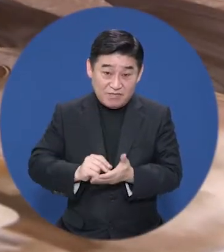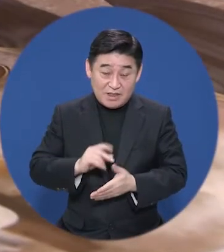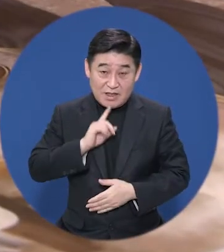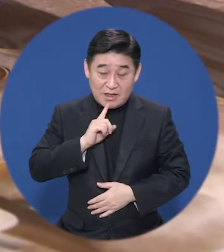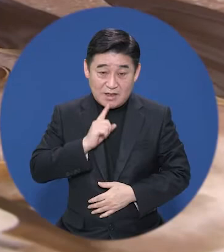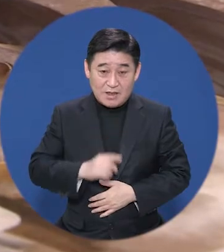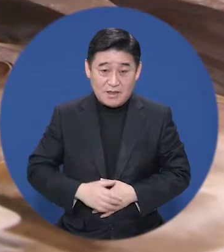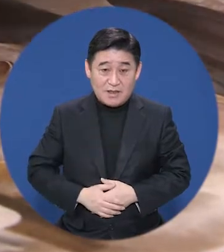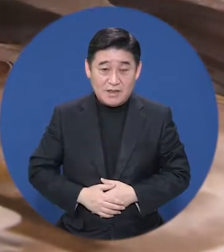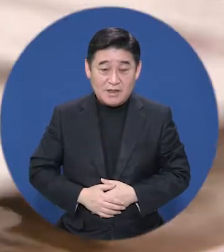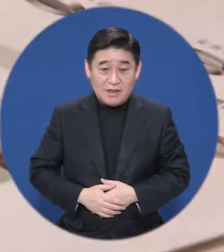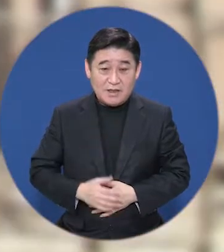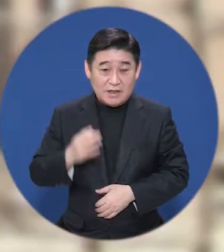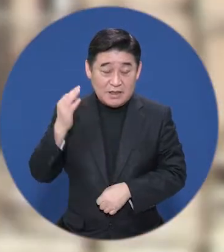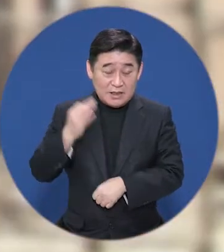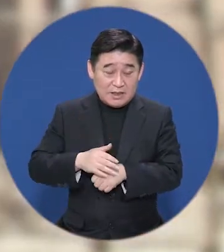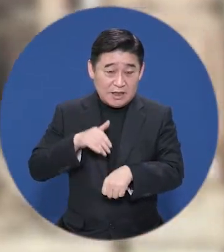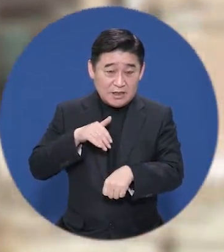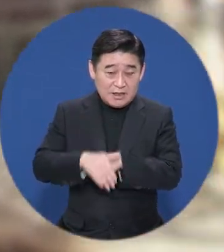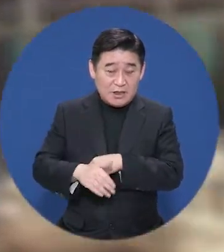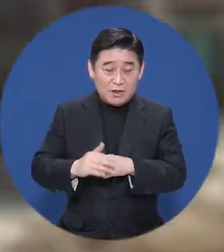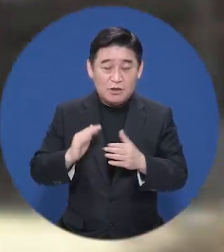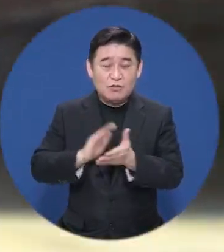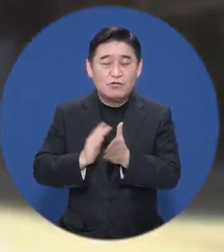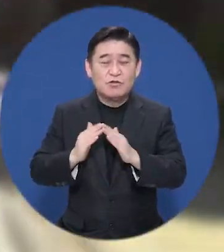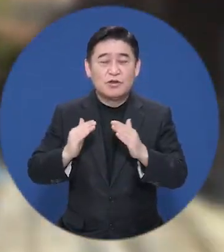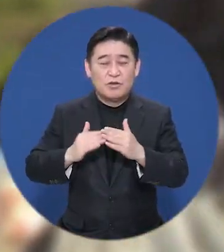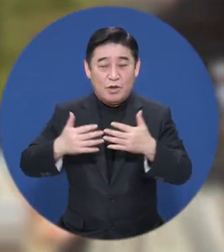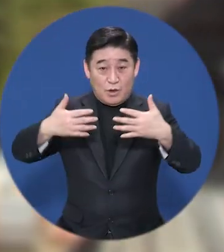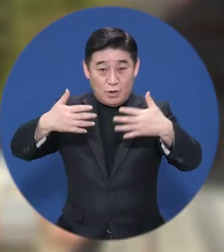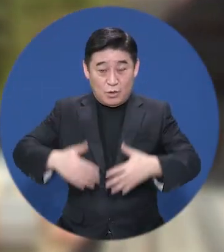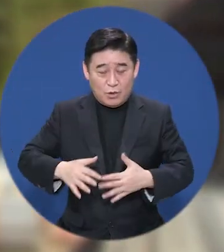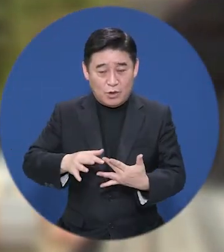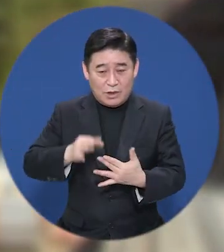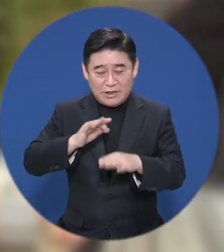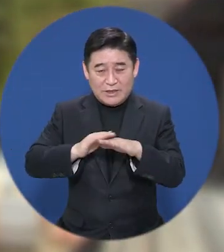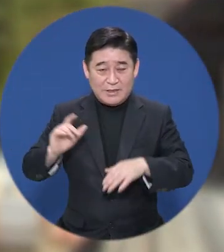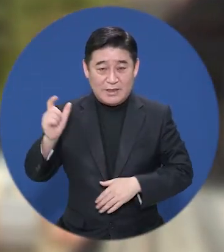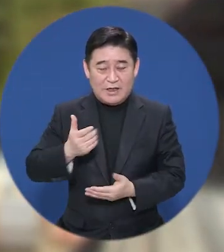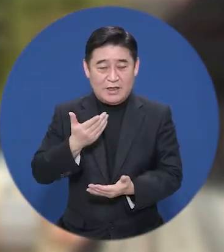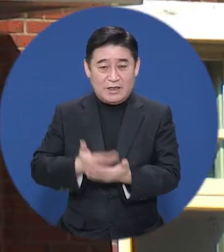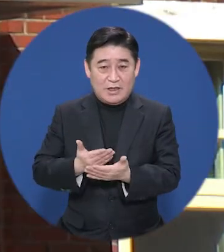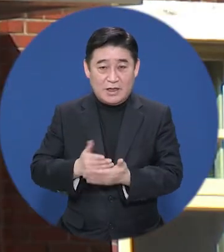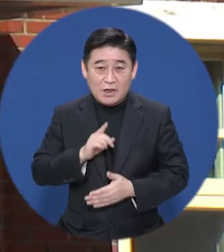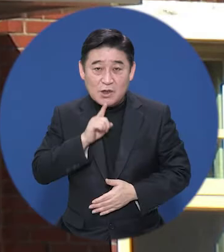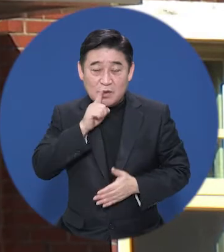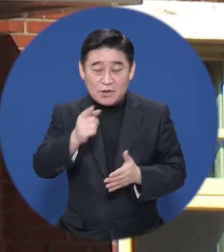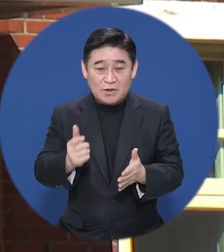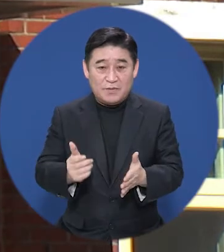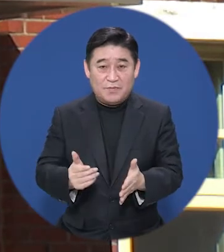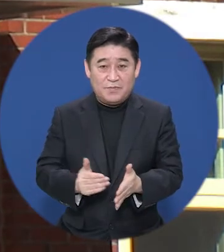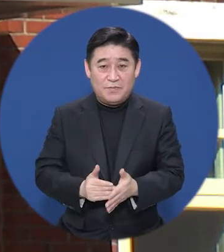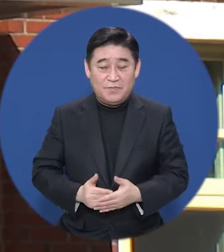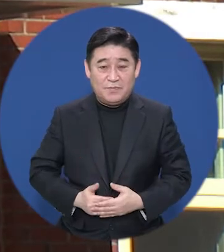문제라고 지적하며 매입형 유치원에 대한 요건과 선정 기준을 강화해 줄 것을 당부했습니다.